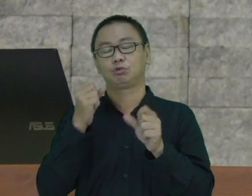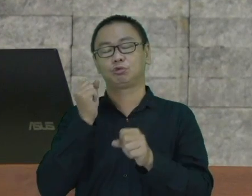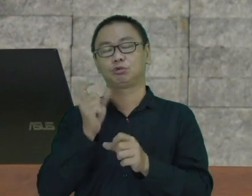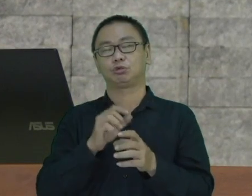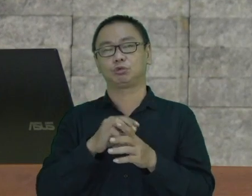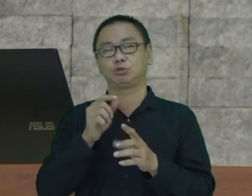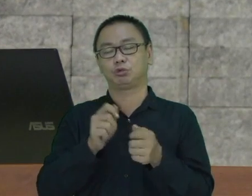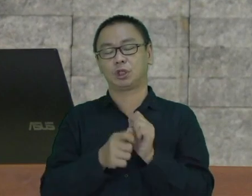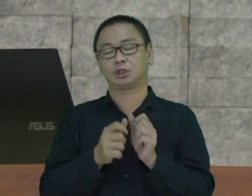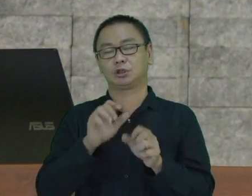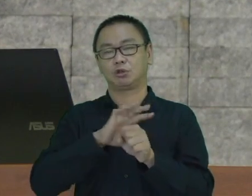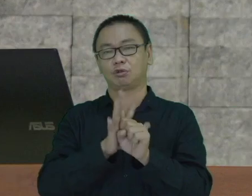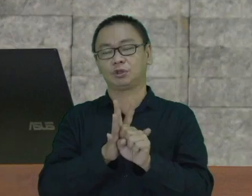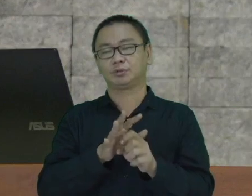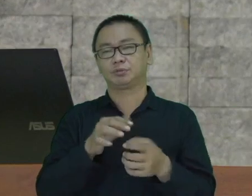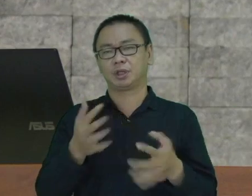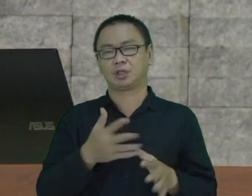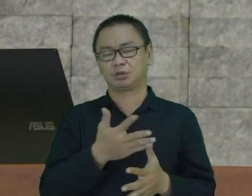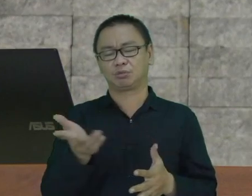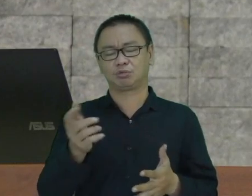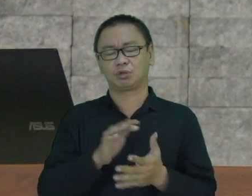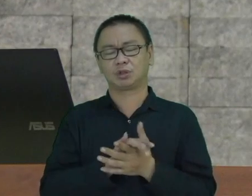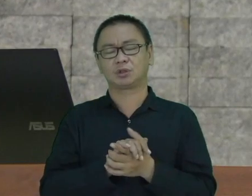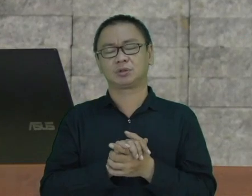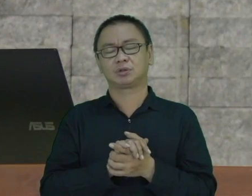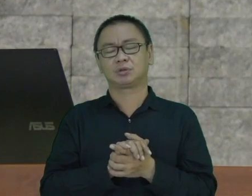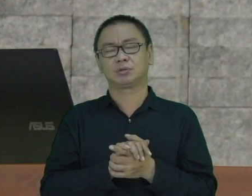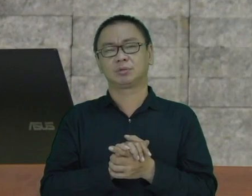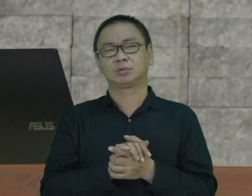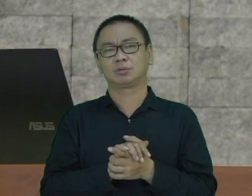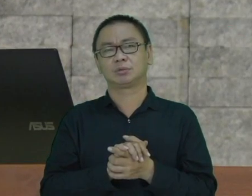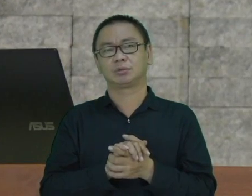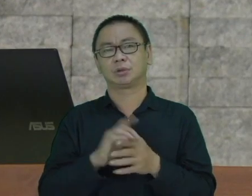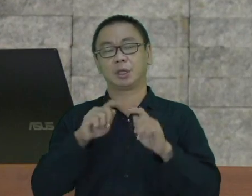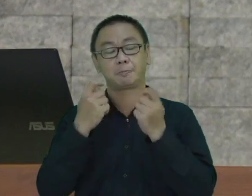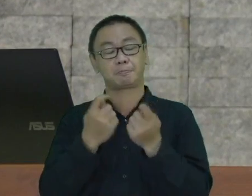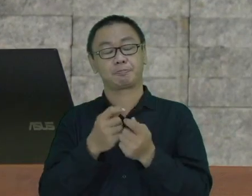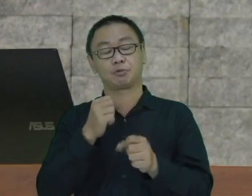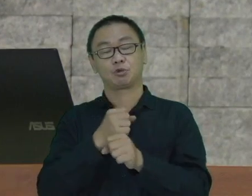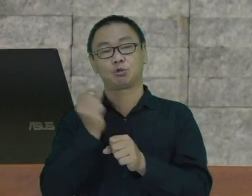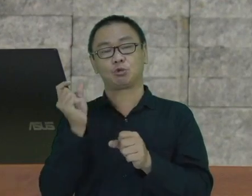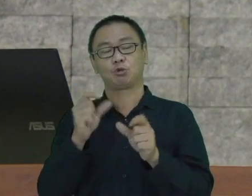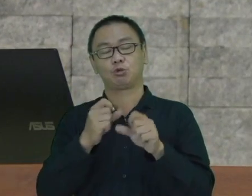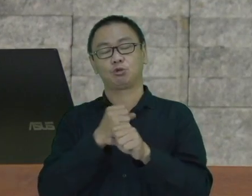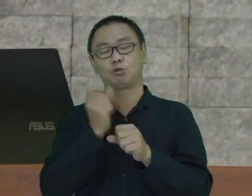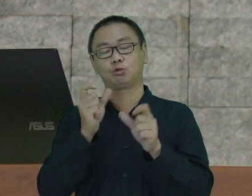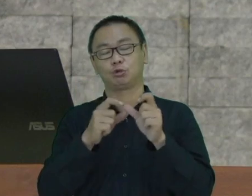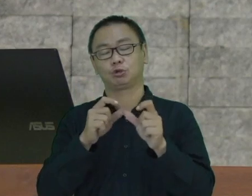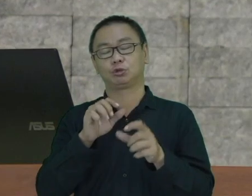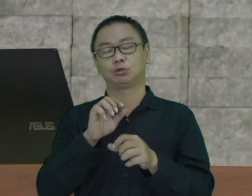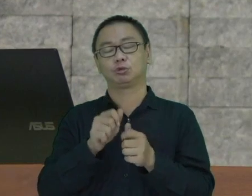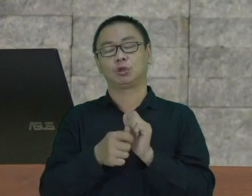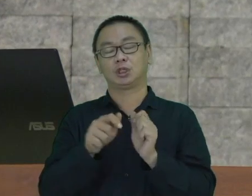Peterongan, biarlah di dalam segala sesuatunya tim gugus tugas ini dapat bekerja dengan baik